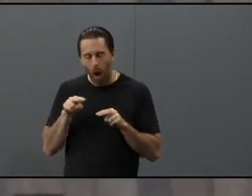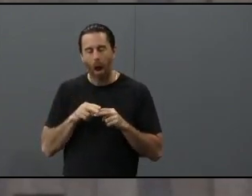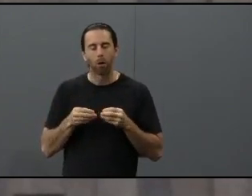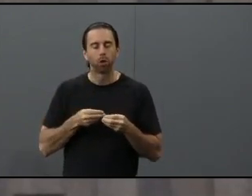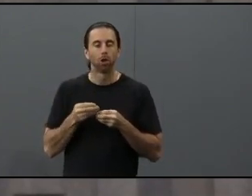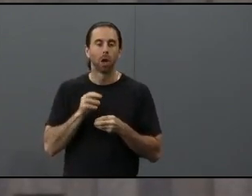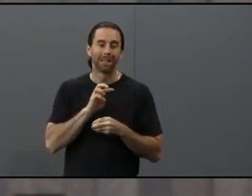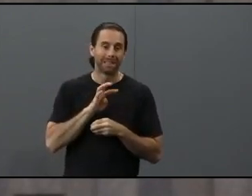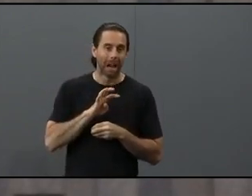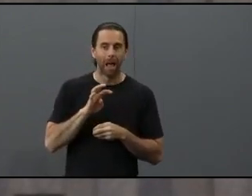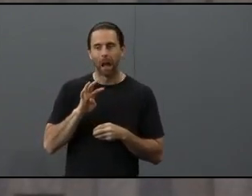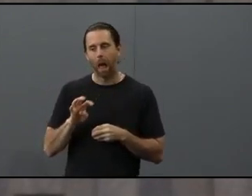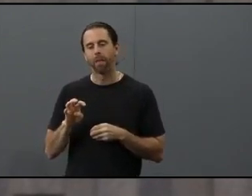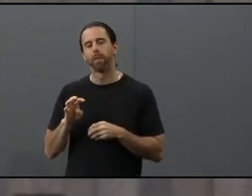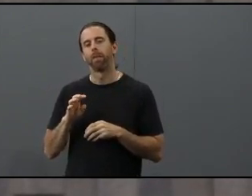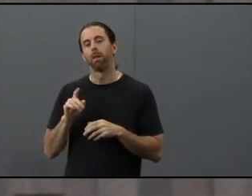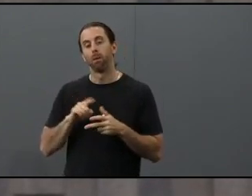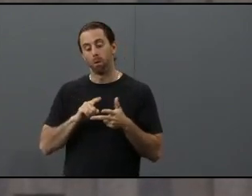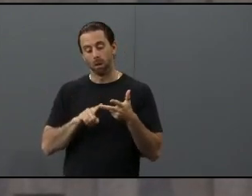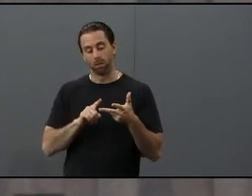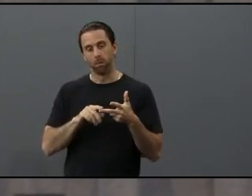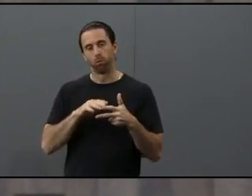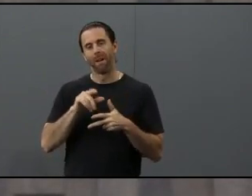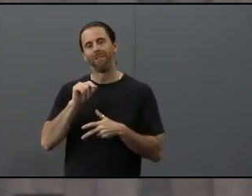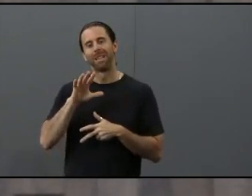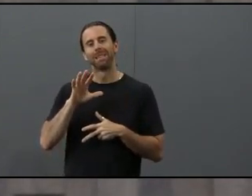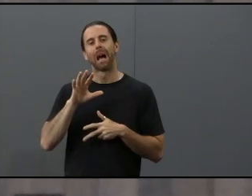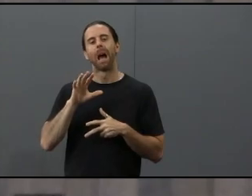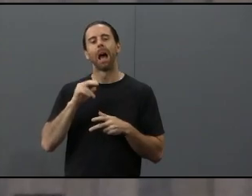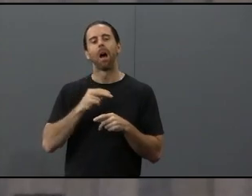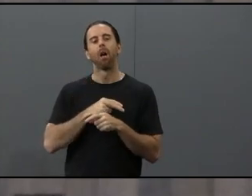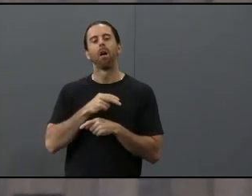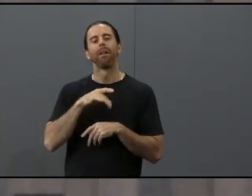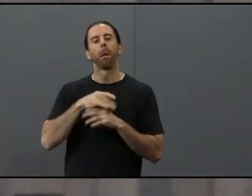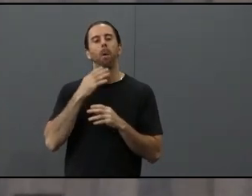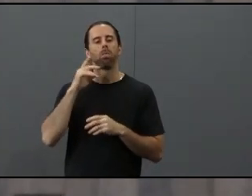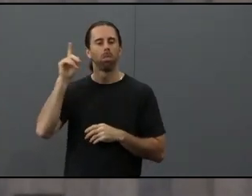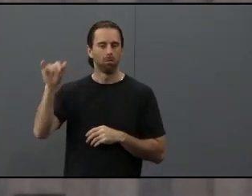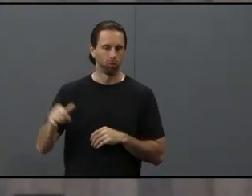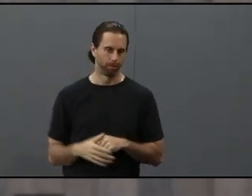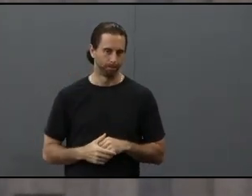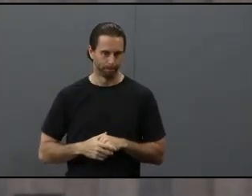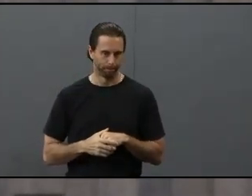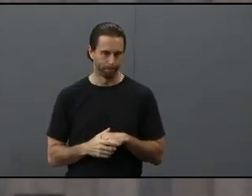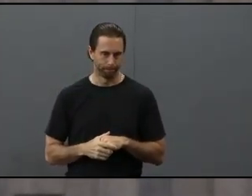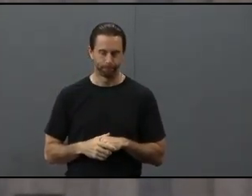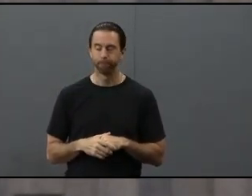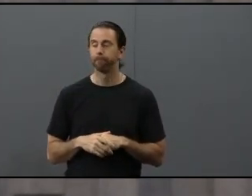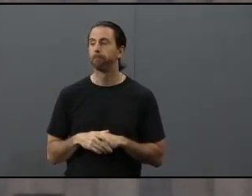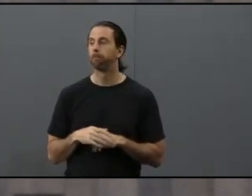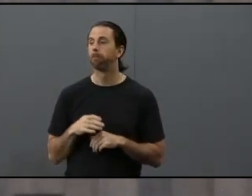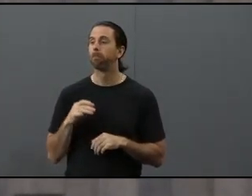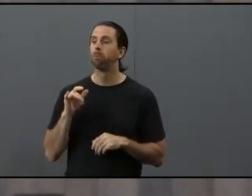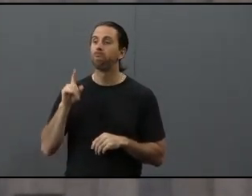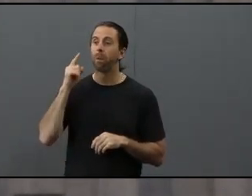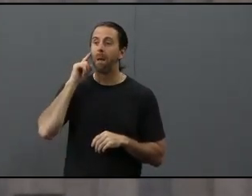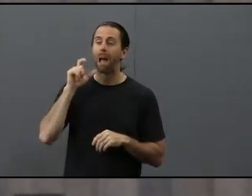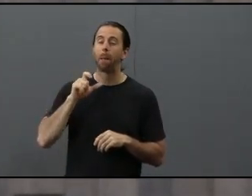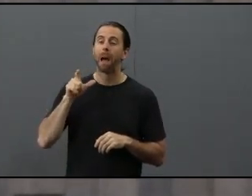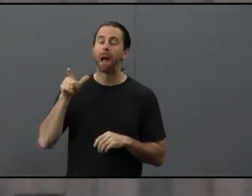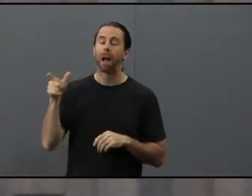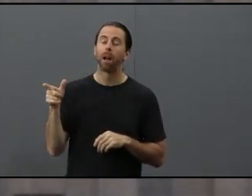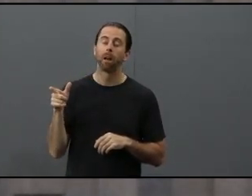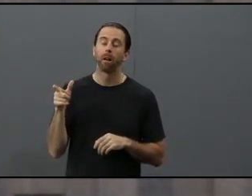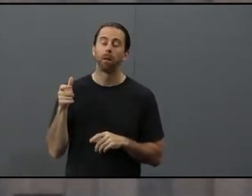4640 le 3è c'était pour la 25 à terbonne donc je vous ferai grâce euh ce que le gouvernement du Québec s'est